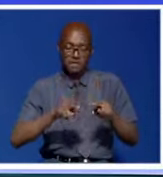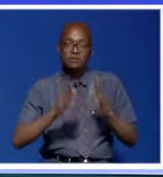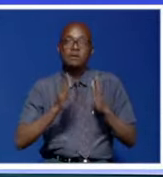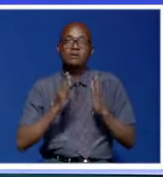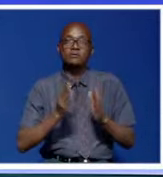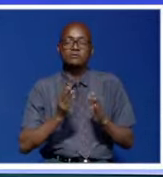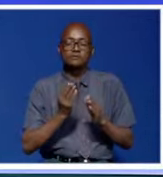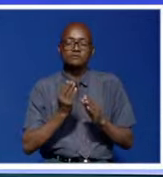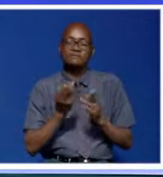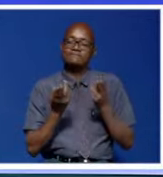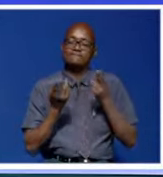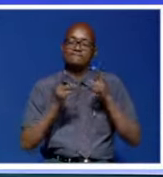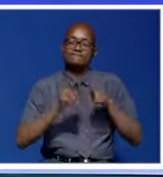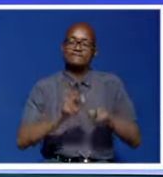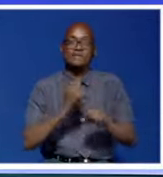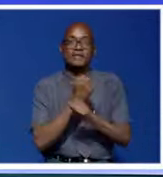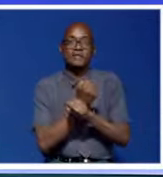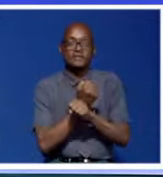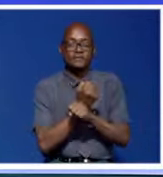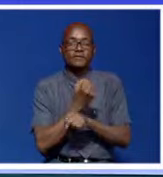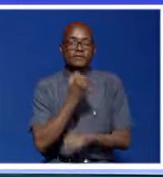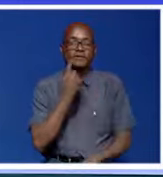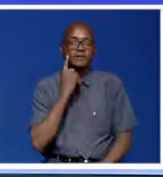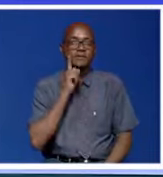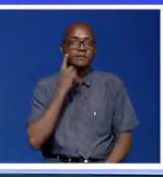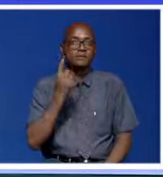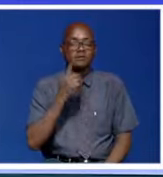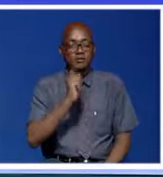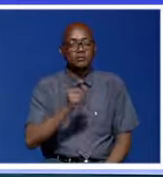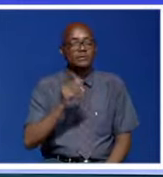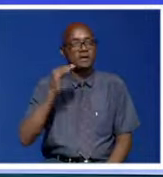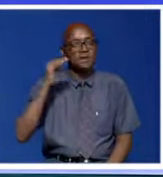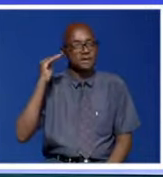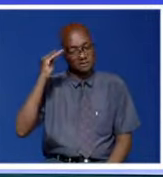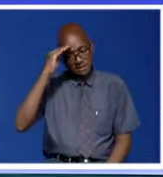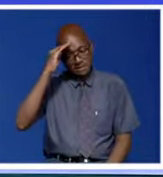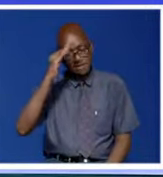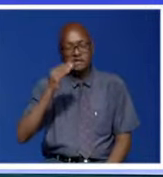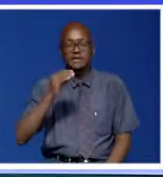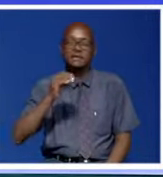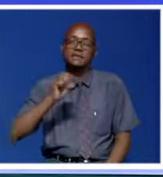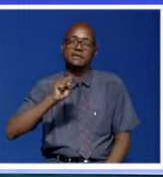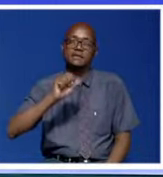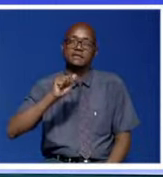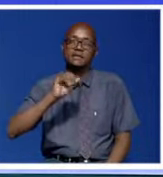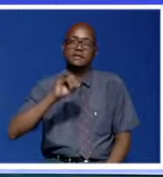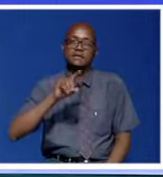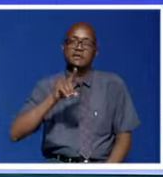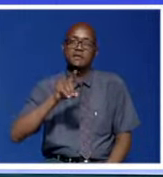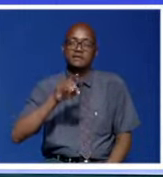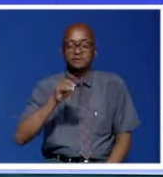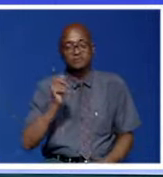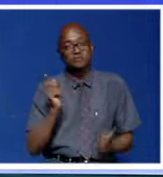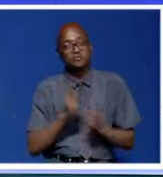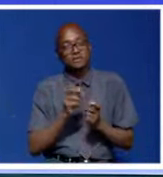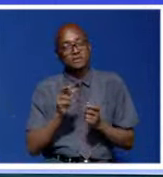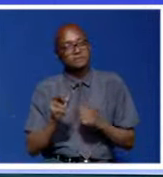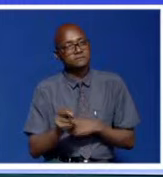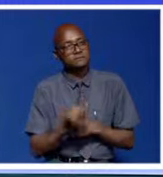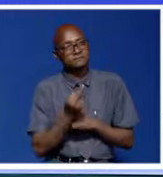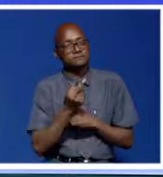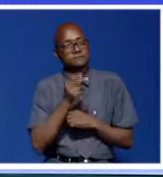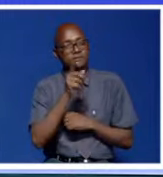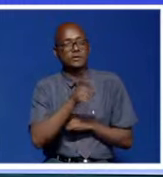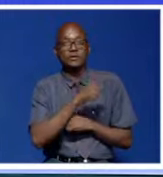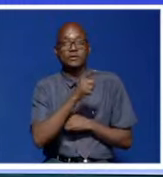30 kila mmoja watu wanne wakiwamo askari Shaibu Yusuf Said baada ya kuwakuta na hatia ya kulawiti. Hukumu hiyo imetolewa